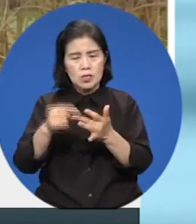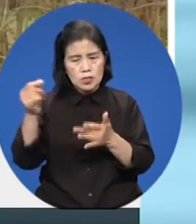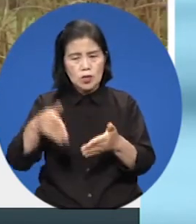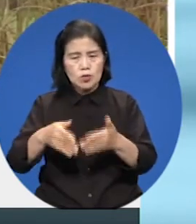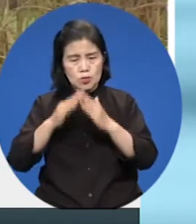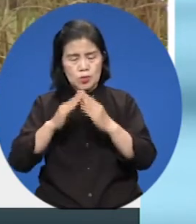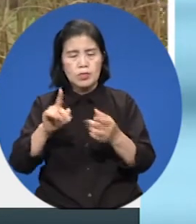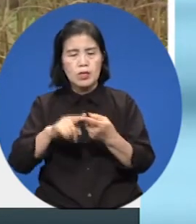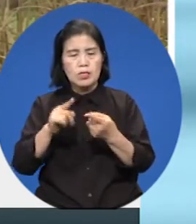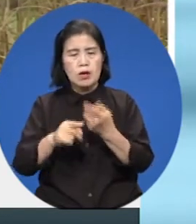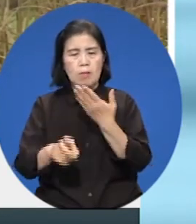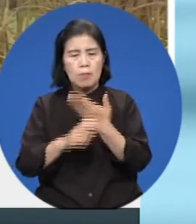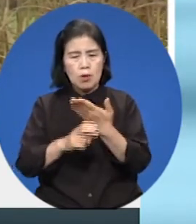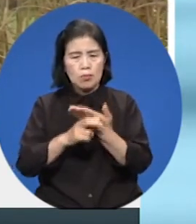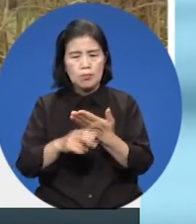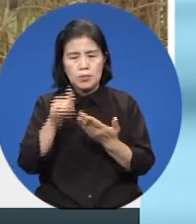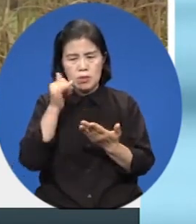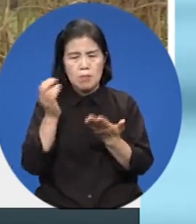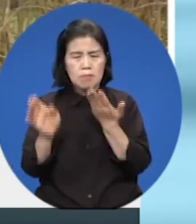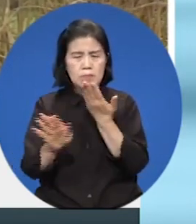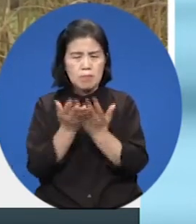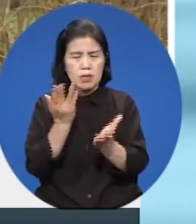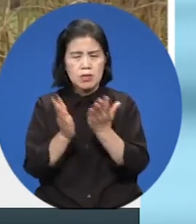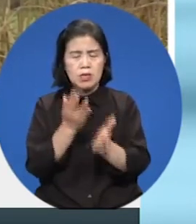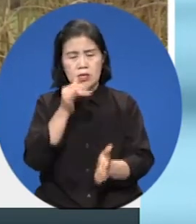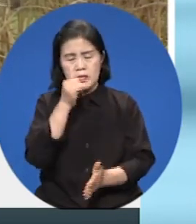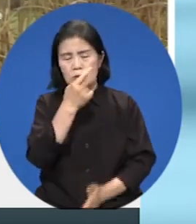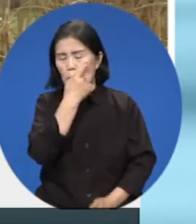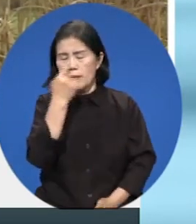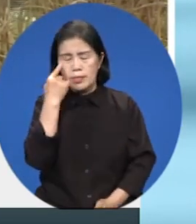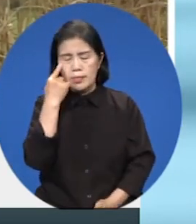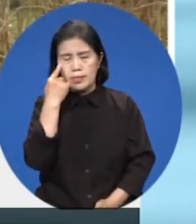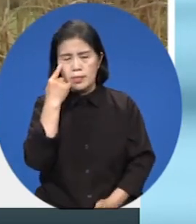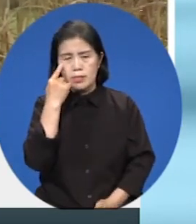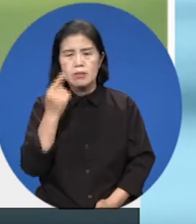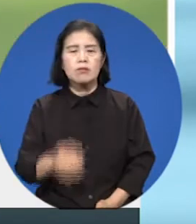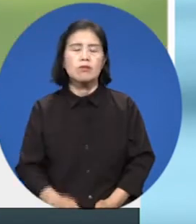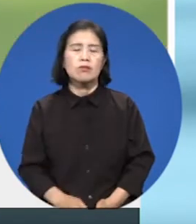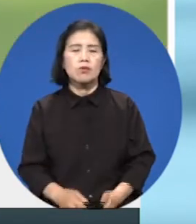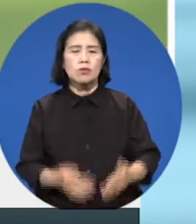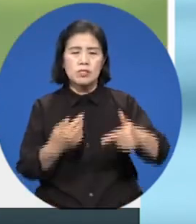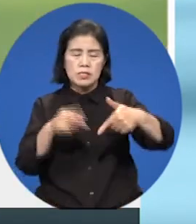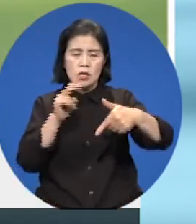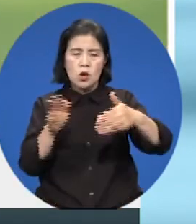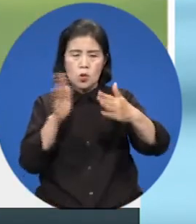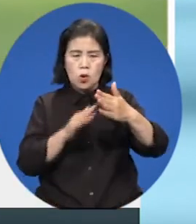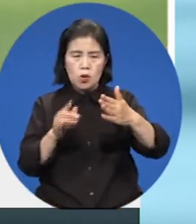대해서 위법한지 부당사항이 있는지 확인합니다. 인천공항공사